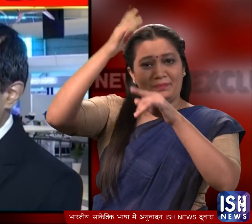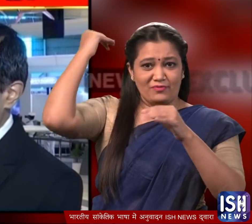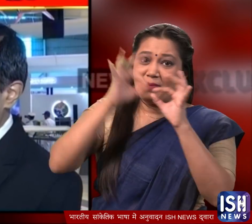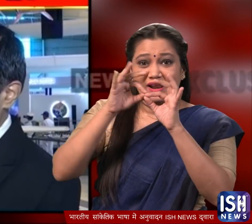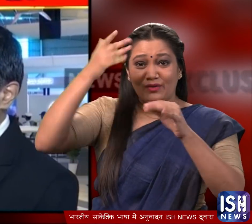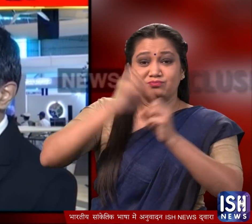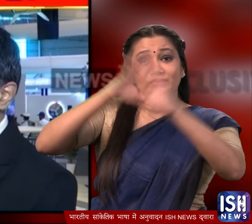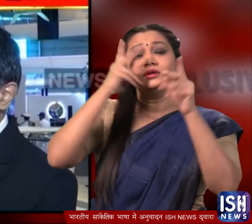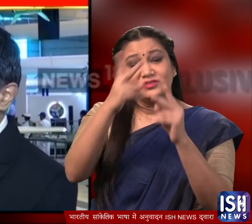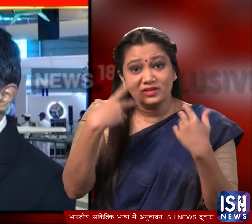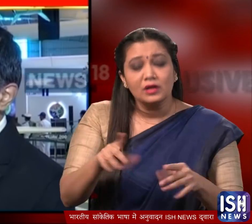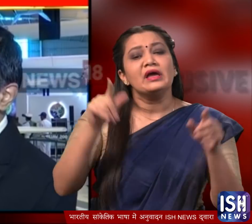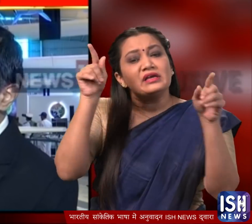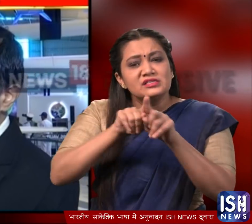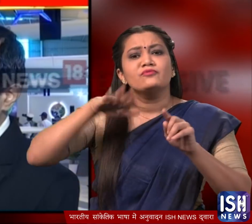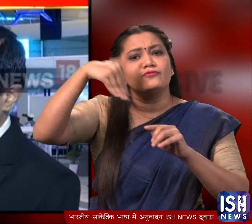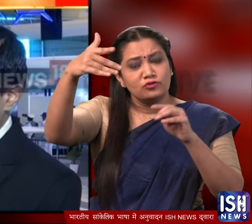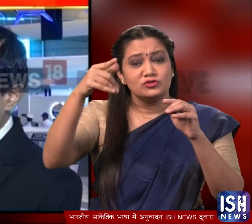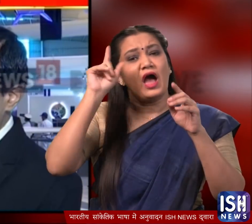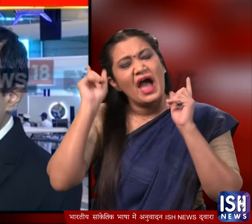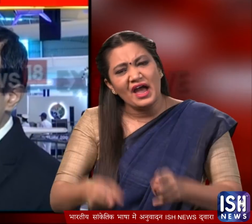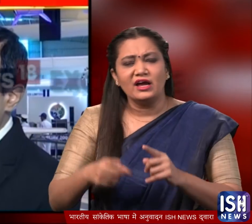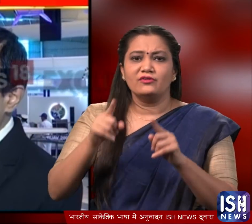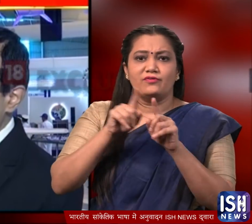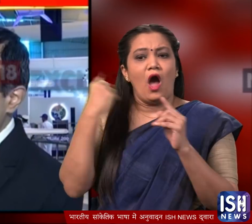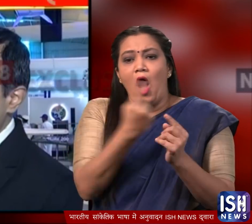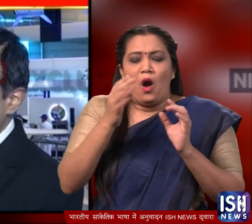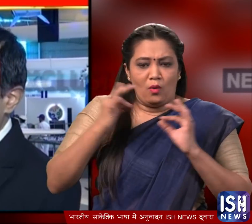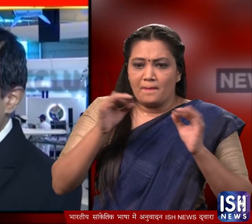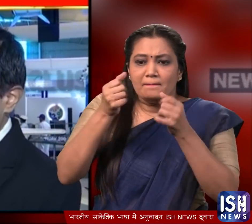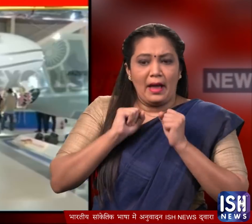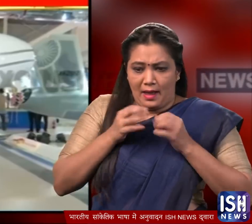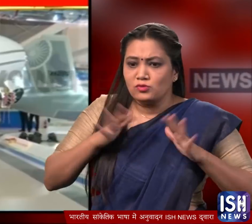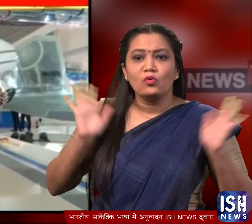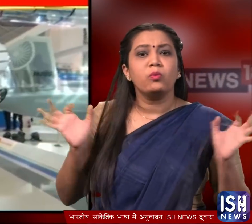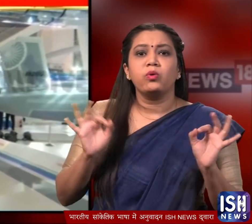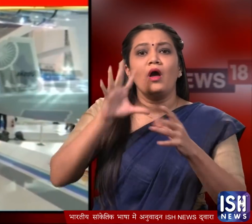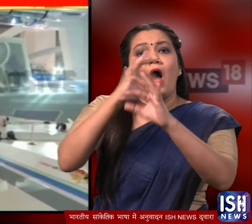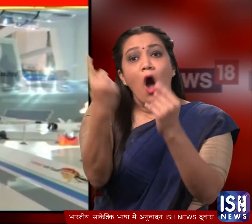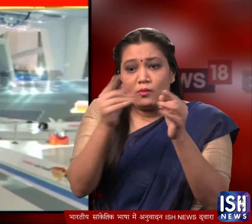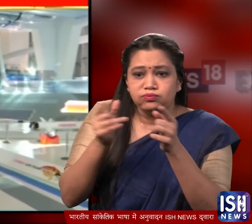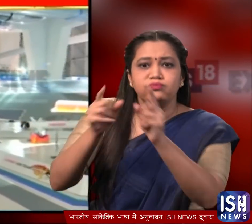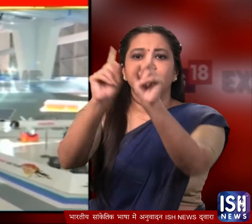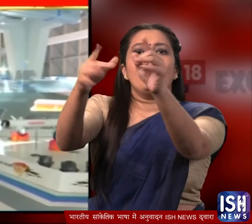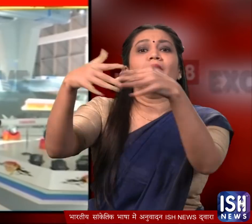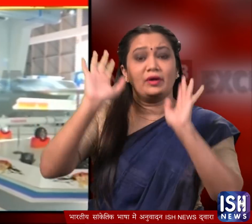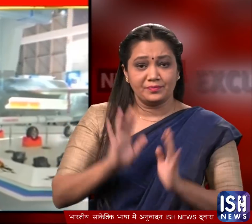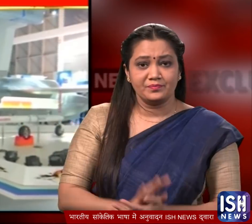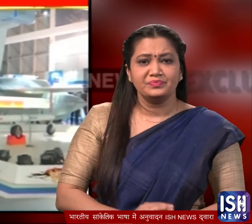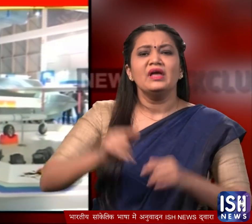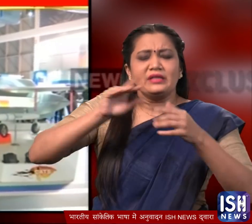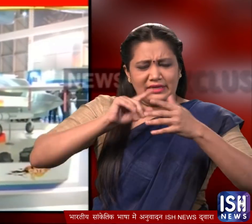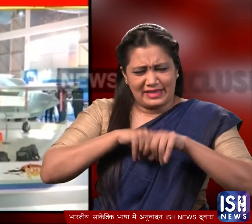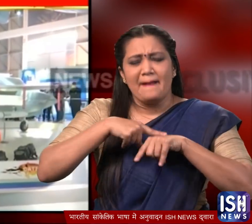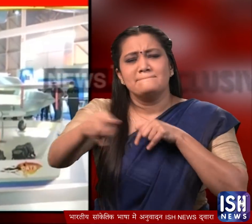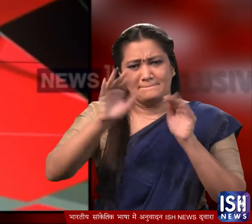देखा बालाकोट एयर स्ट्राइक में। तो आगे चल के जो भी होने वाला है वो सब अनमैन्ड एयरक्राफ्ट ही करेंगे काम। हालांकि इस प्रोजेक्ट पर अभी काम पूरा होने में कुछ